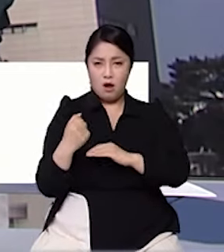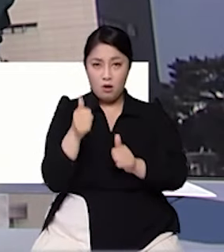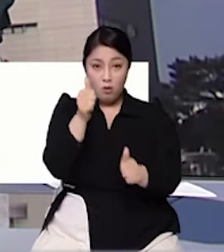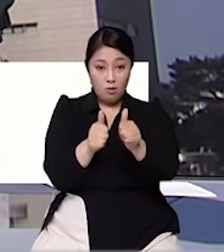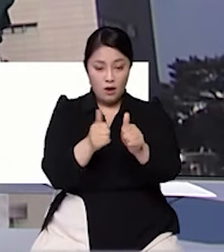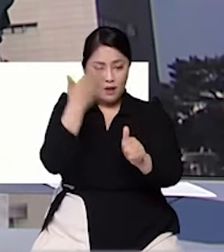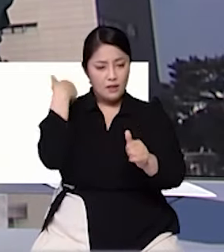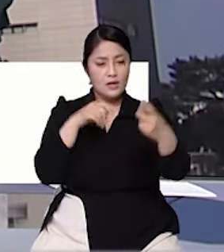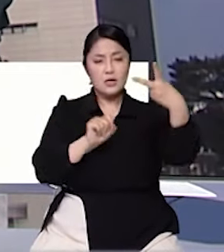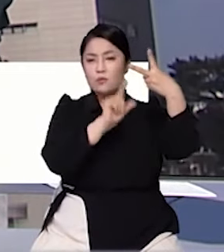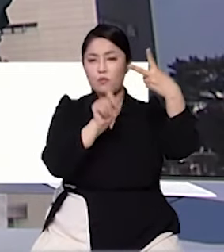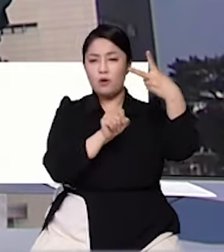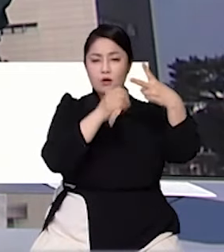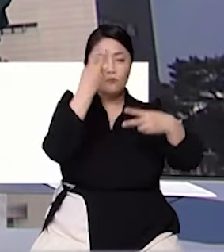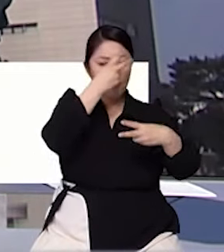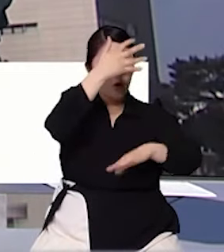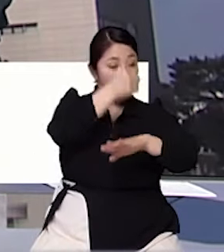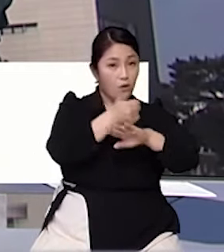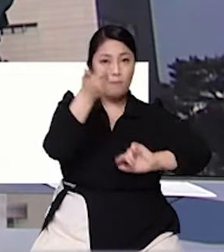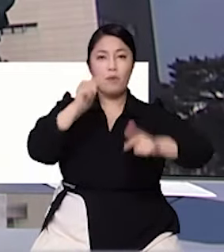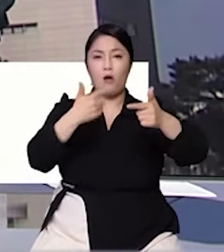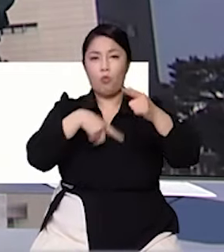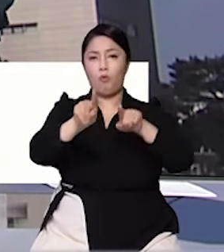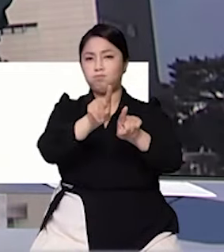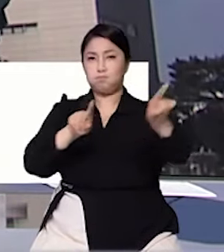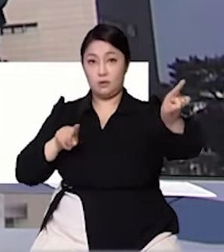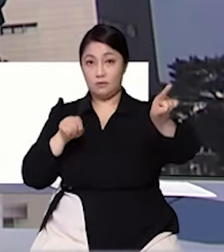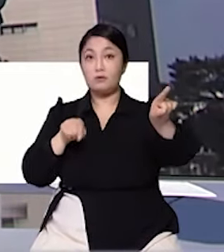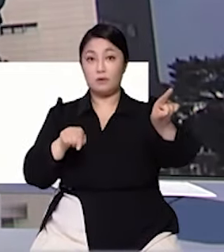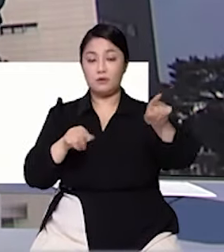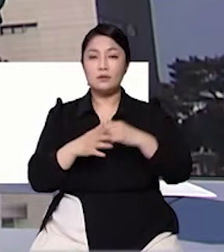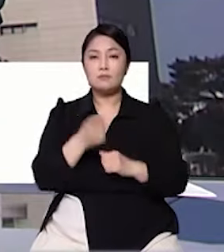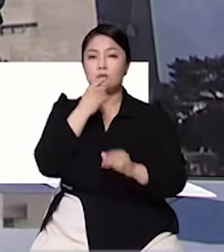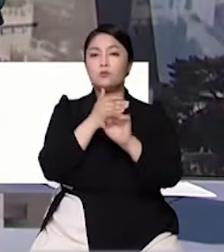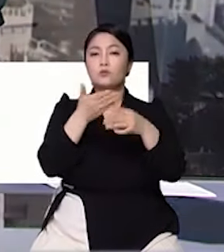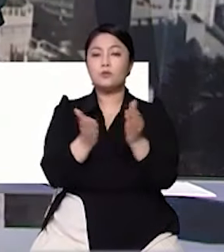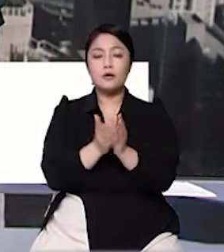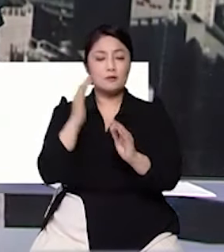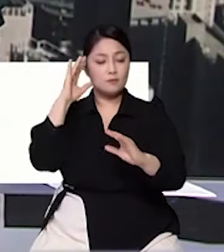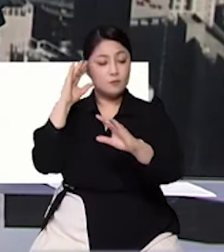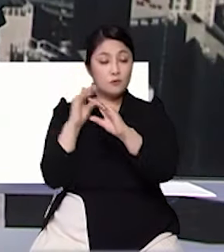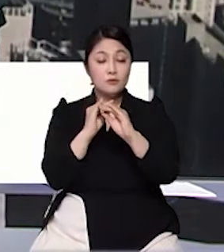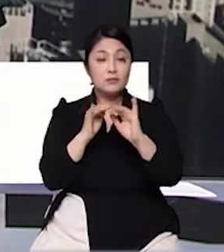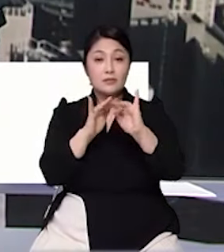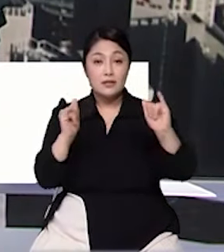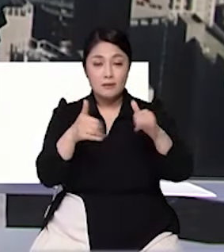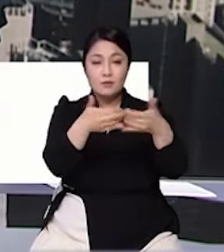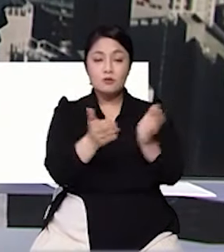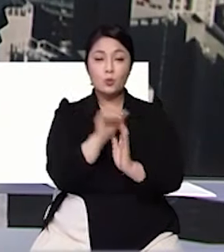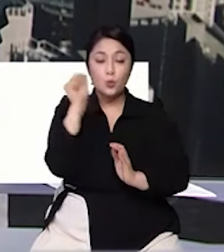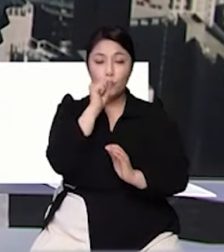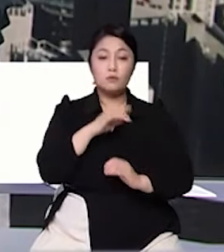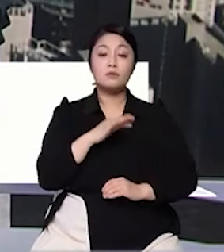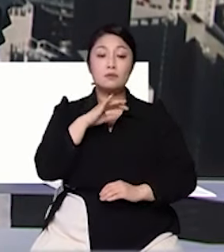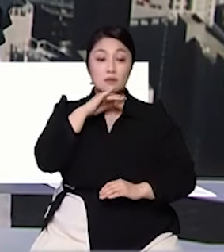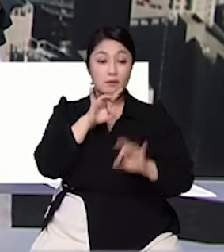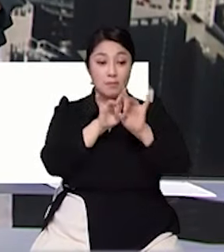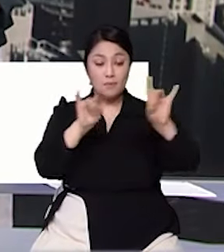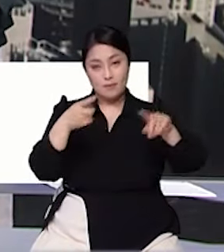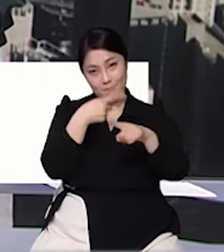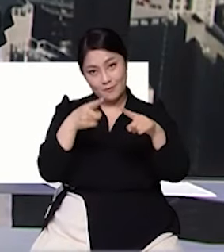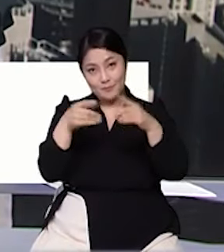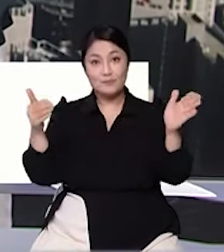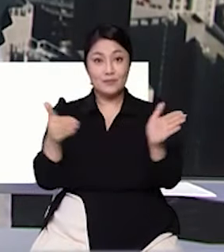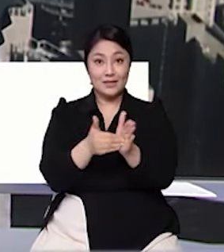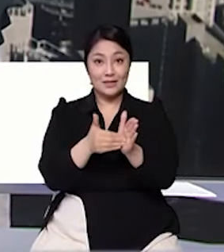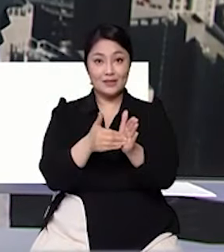격차가 지난 2월말 조서와 비교했을때 더 크게 벌어졌습니다 민주당 지지층 에서 의 선호도와 연령대 별 치지 후보도 분석해